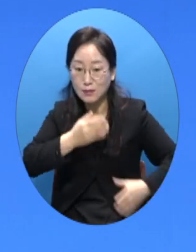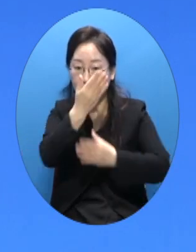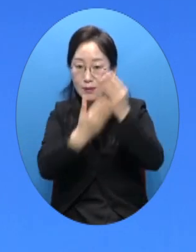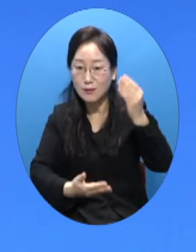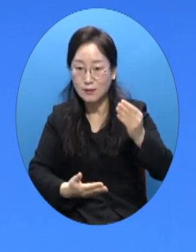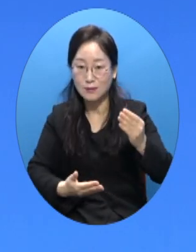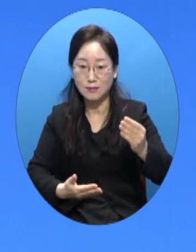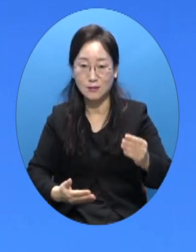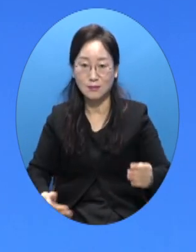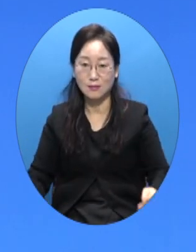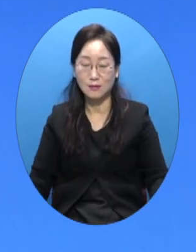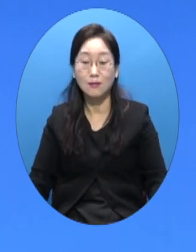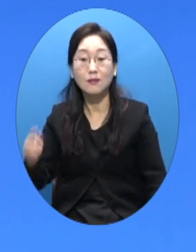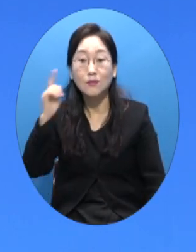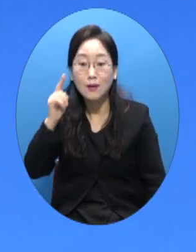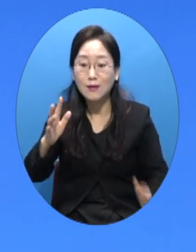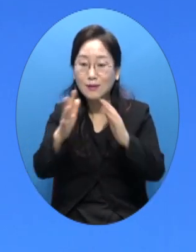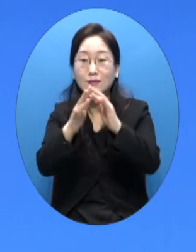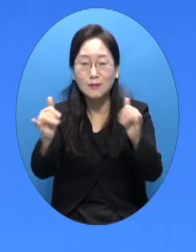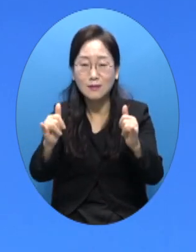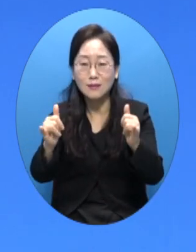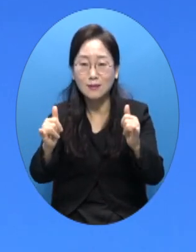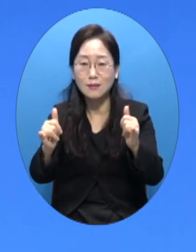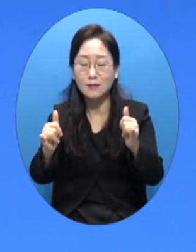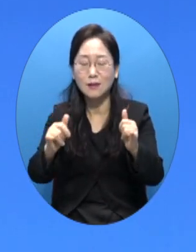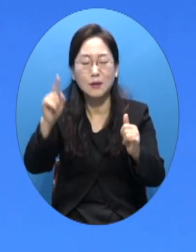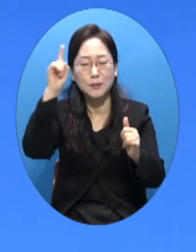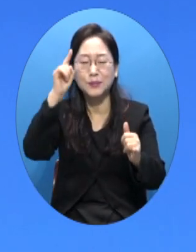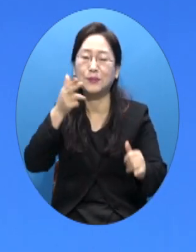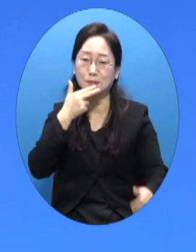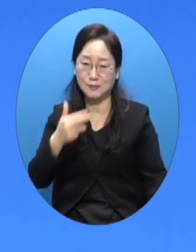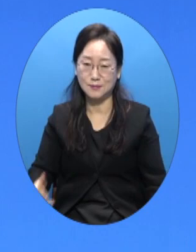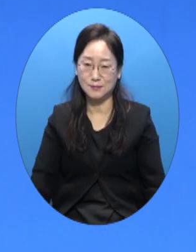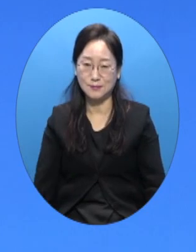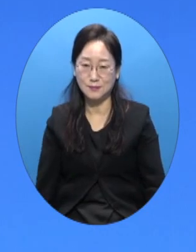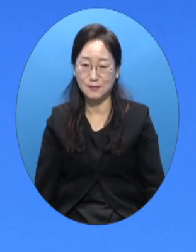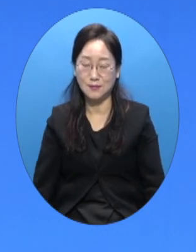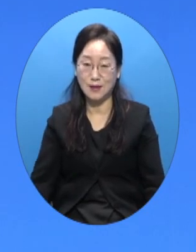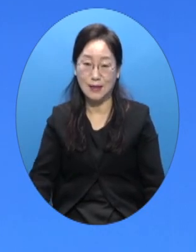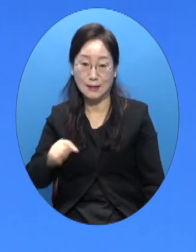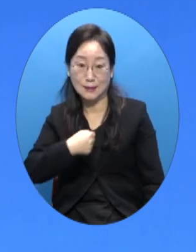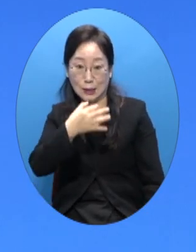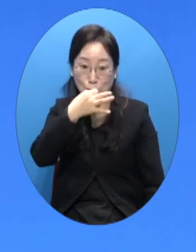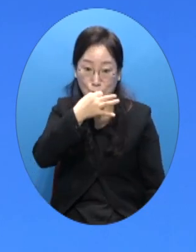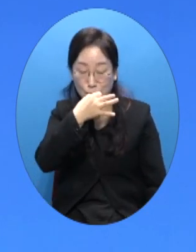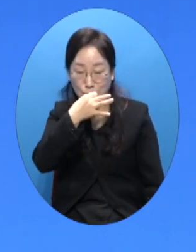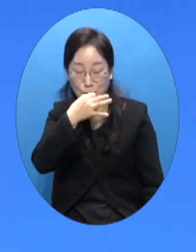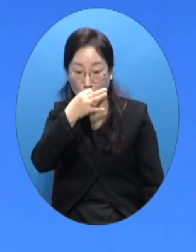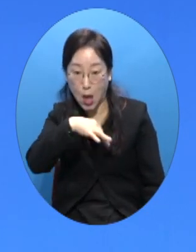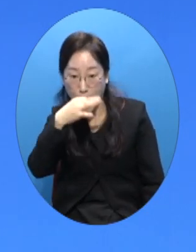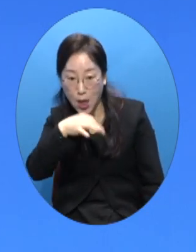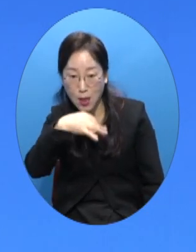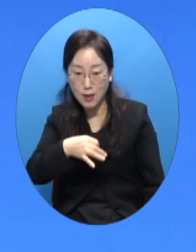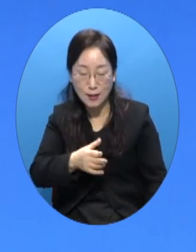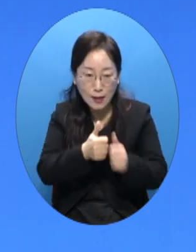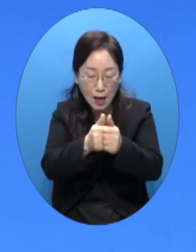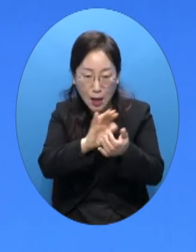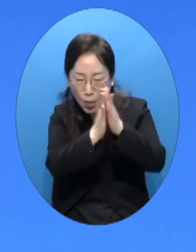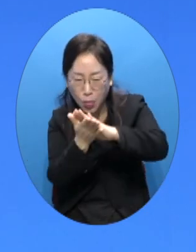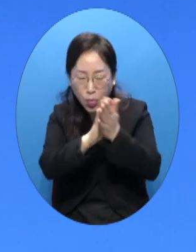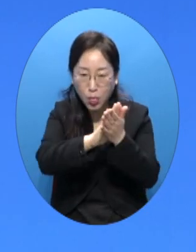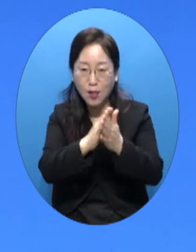때가 많이 있습니다 왜냐면 사람은 완전하지 않기 때문에 그렇습니다 자기의 유익을 따라 사람이 변하기 때문인 것입니다